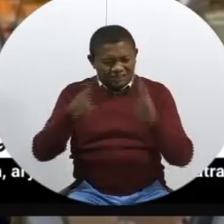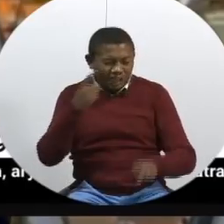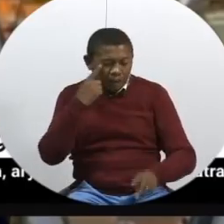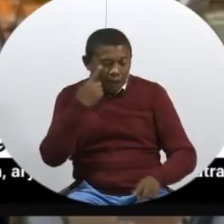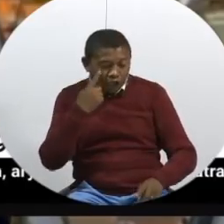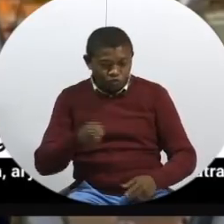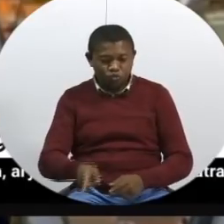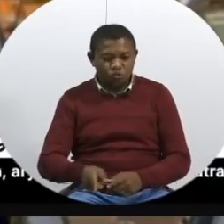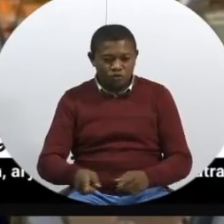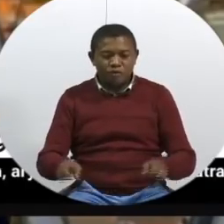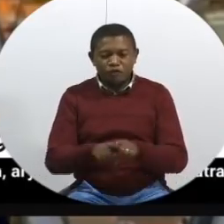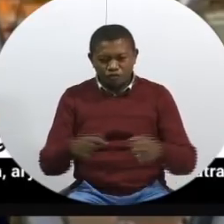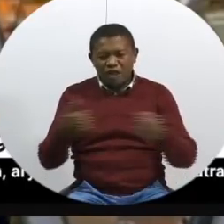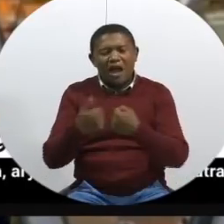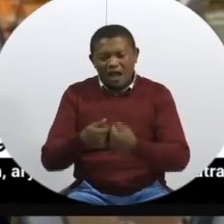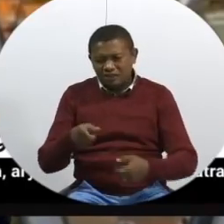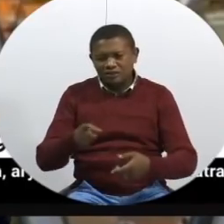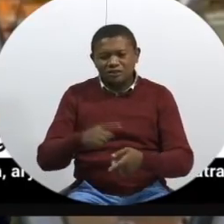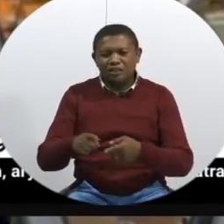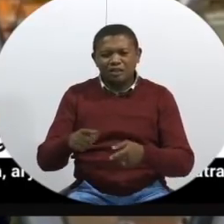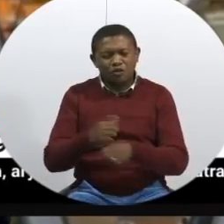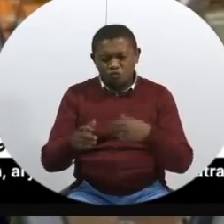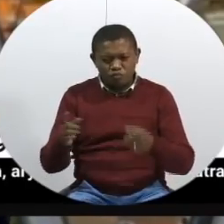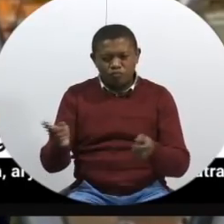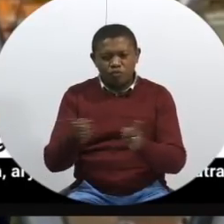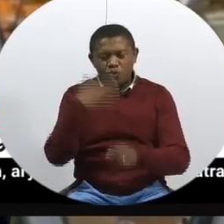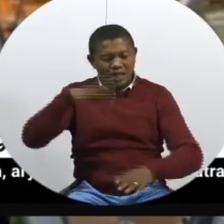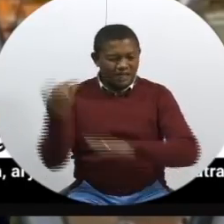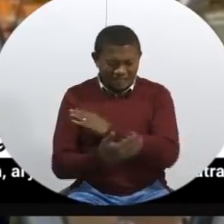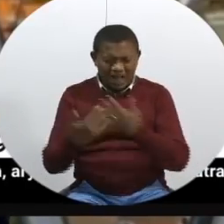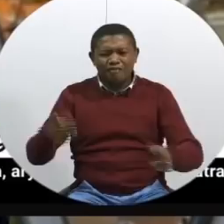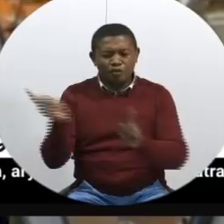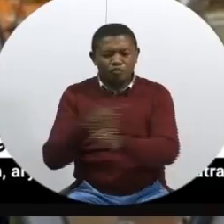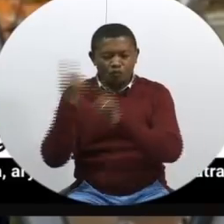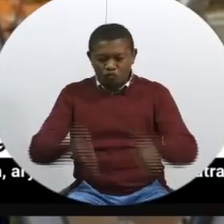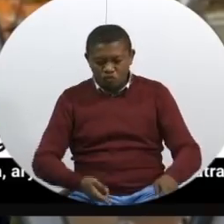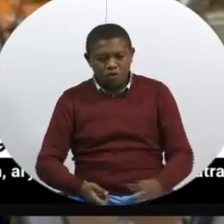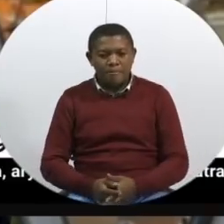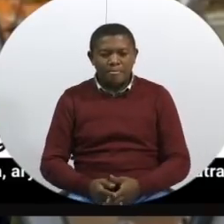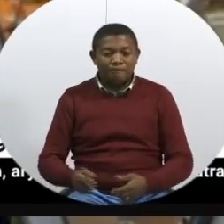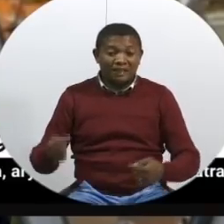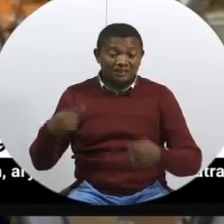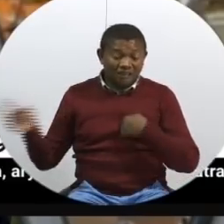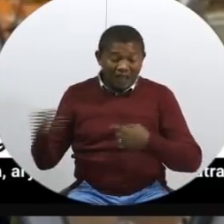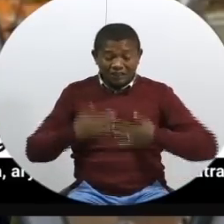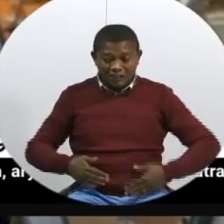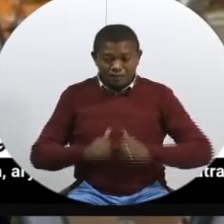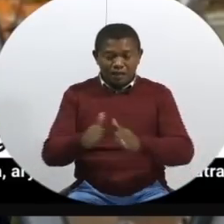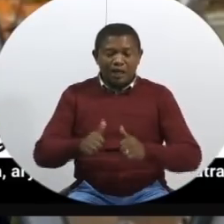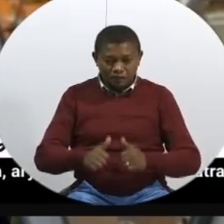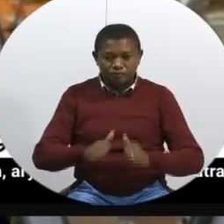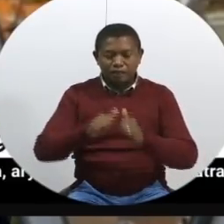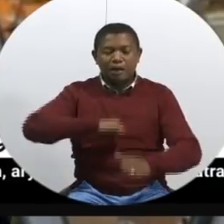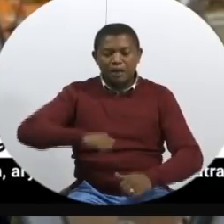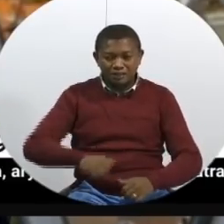aretina mety ahazo an'ny olona rehetrarehetra ny tenako manokana miaraka ampiaraka miasamiko a dia miasa andro